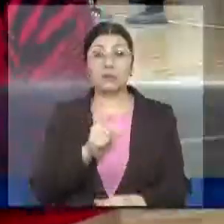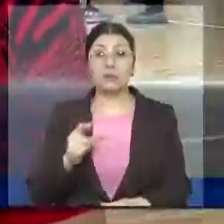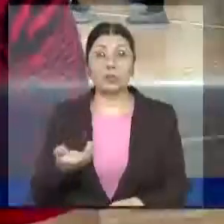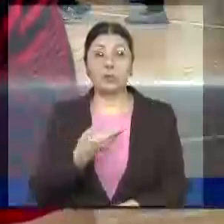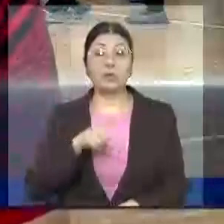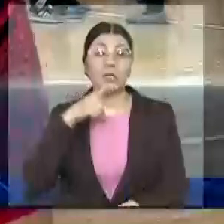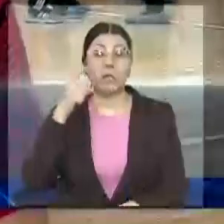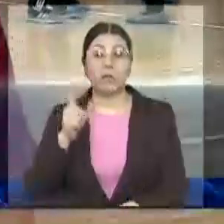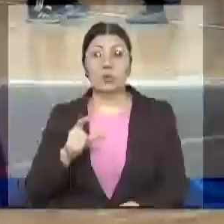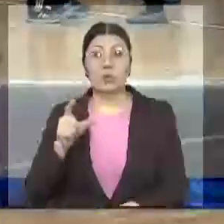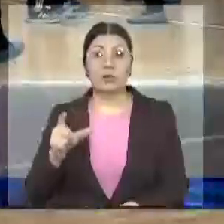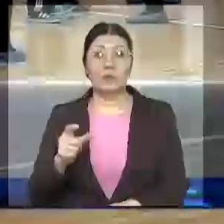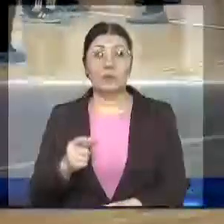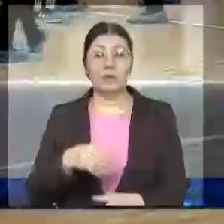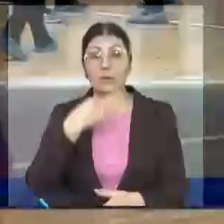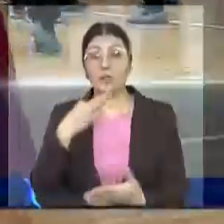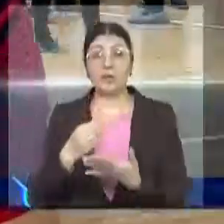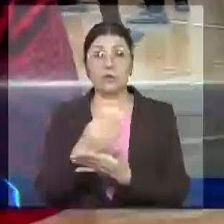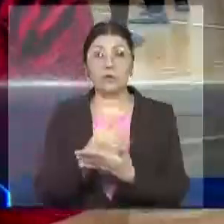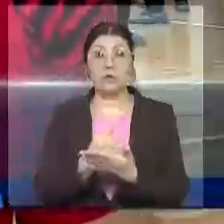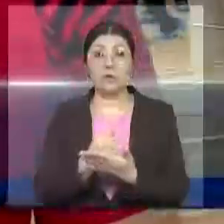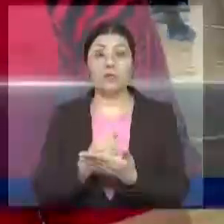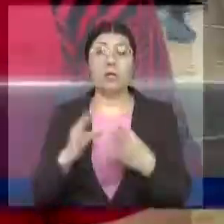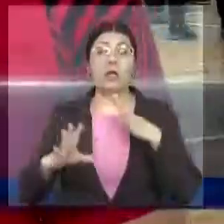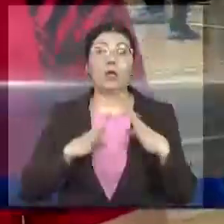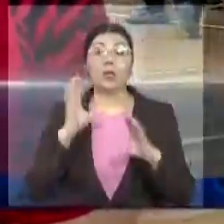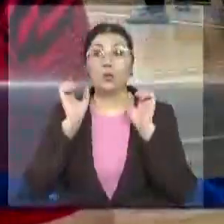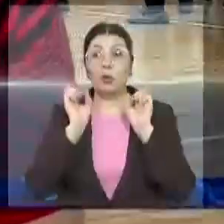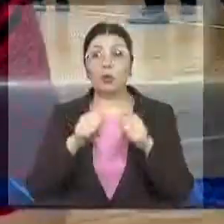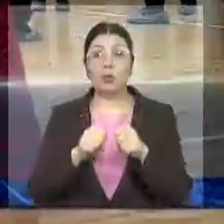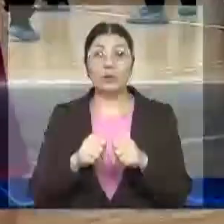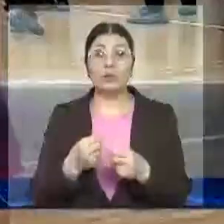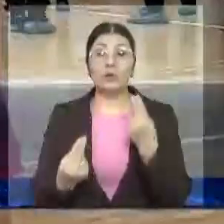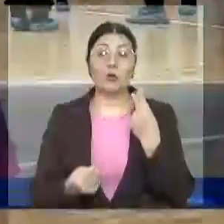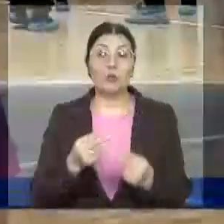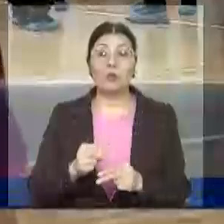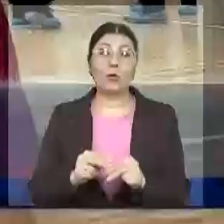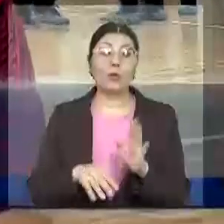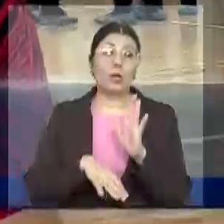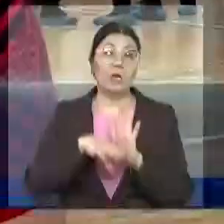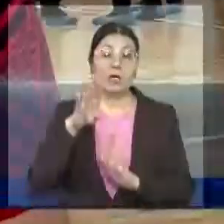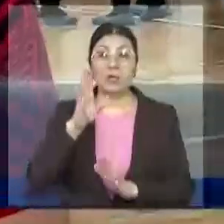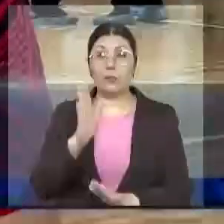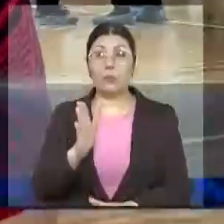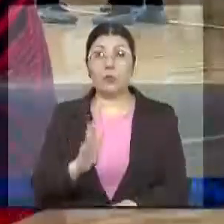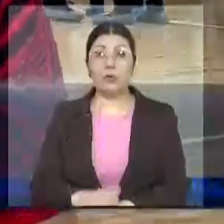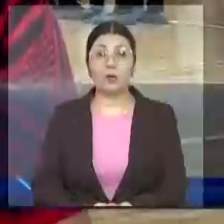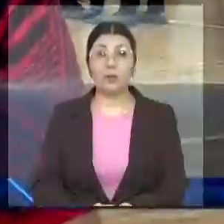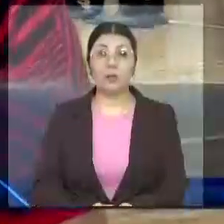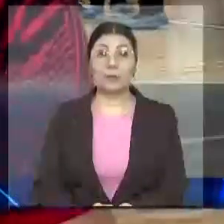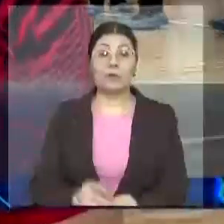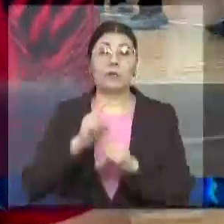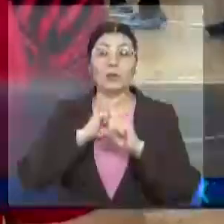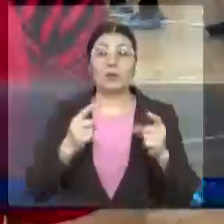жас балдармен осылай ойнап деп тәжірибе жинап, солай шынығуға болады. Жалпы енді ойын жақсы болды. Өздеріңіз көргендей әдемі керемет